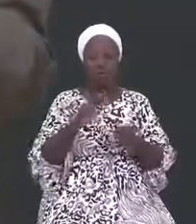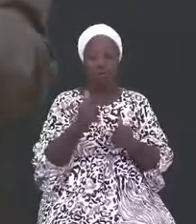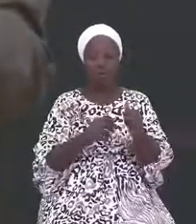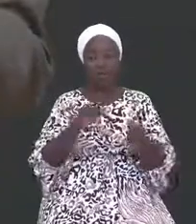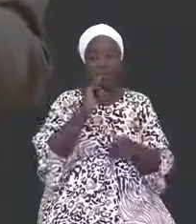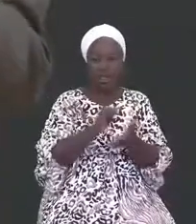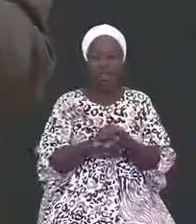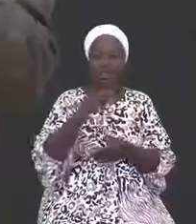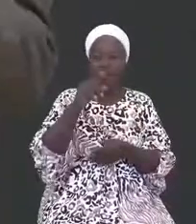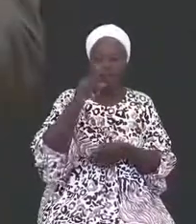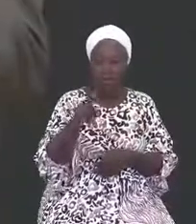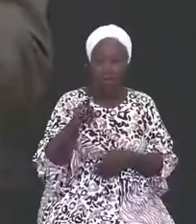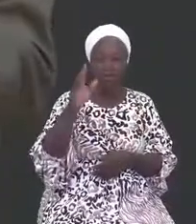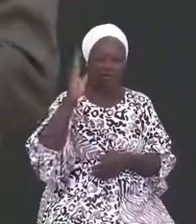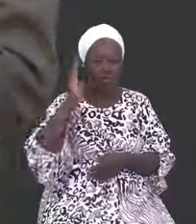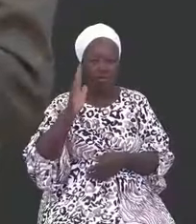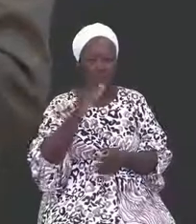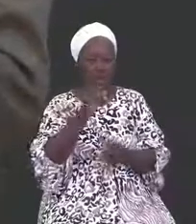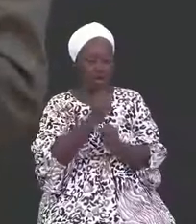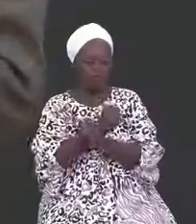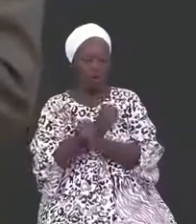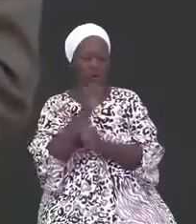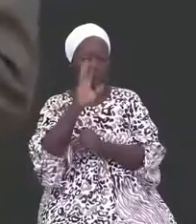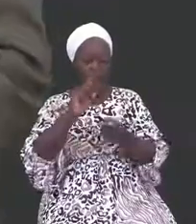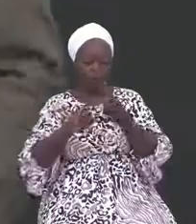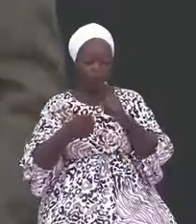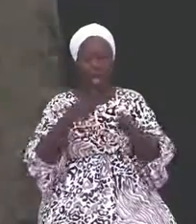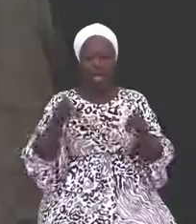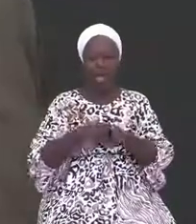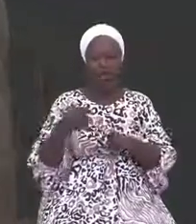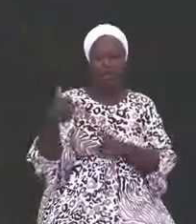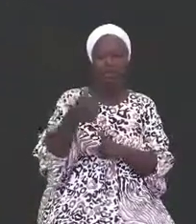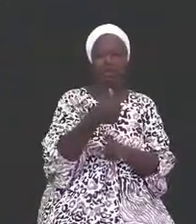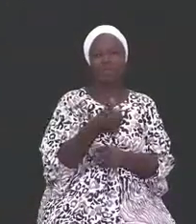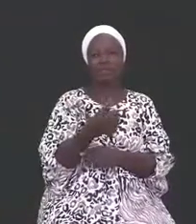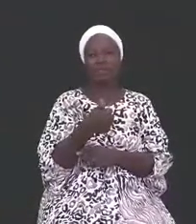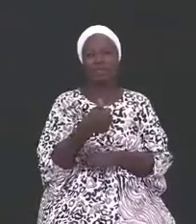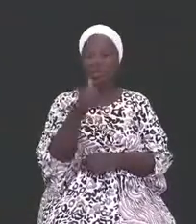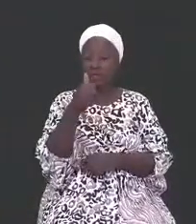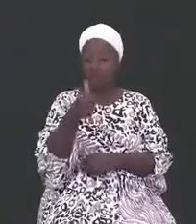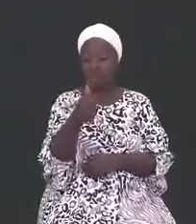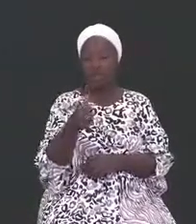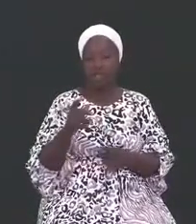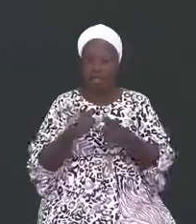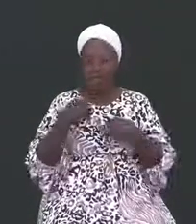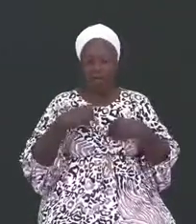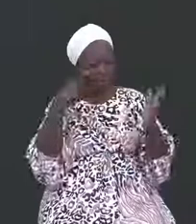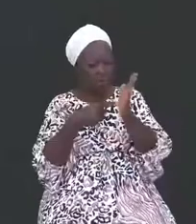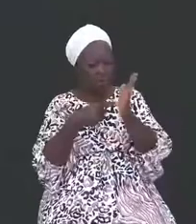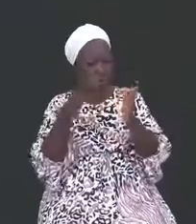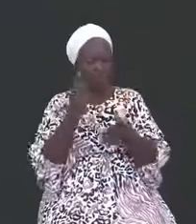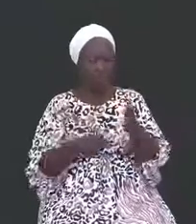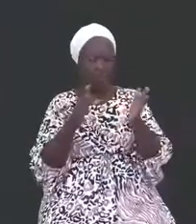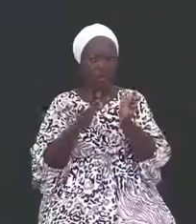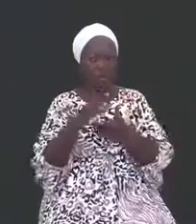que tu aimeras ton prochain comme toi-même. Est-ce que vous remarquez ce que Jésus lui a dit? Il